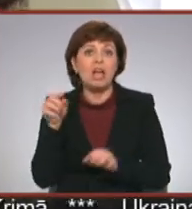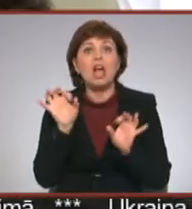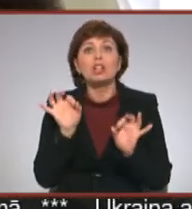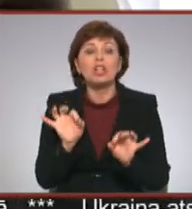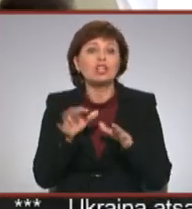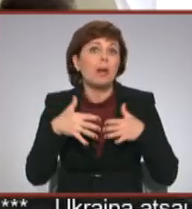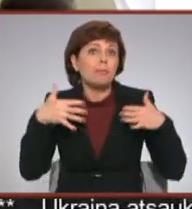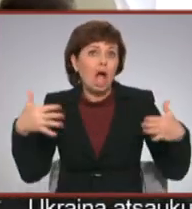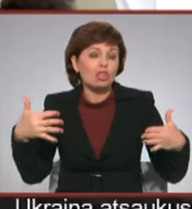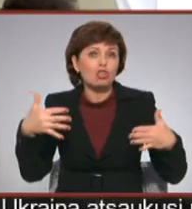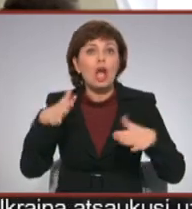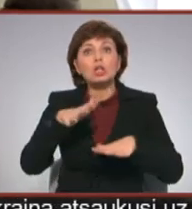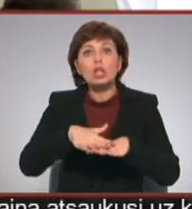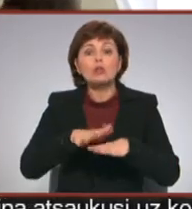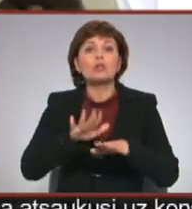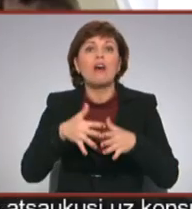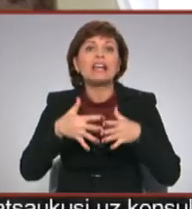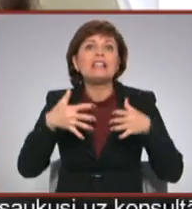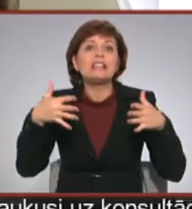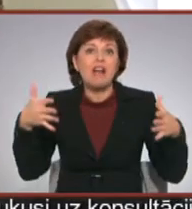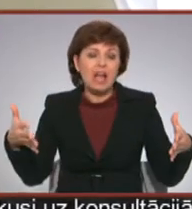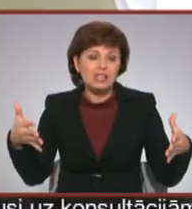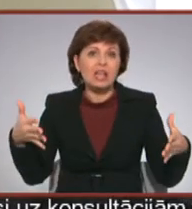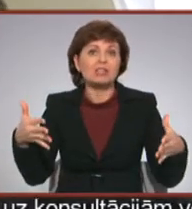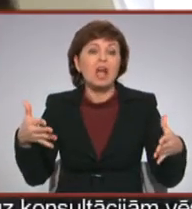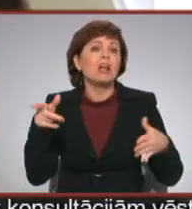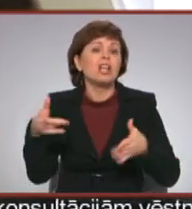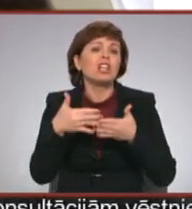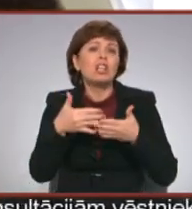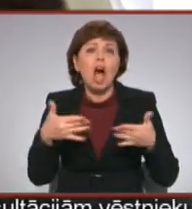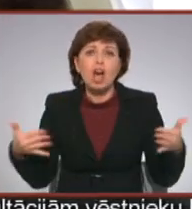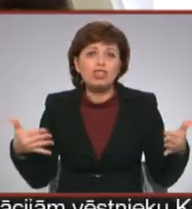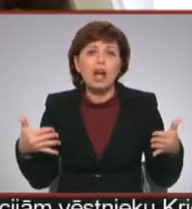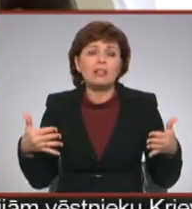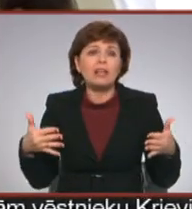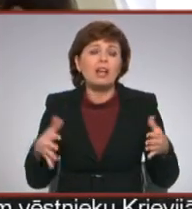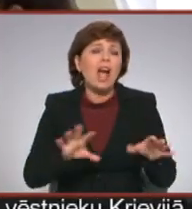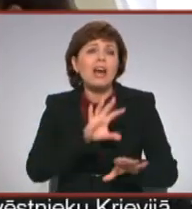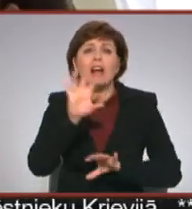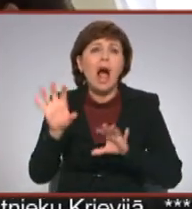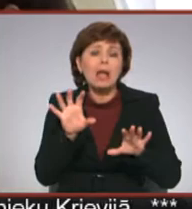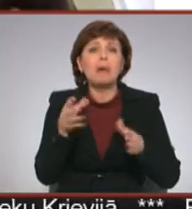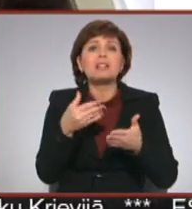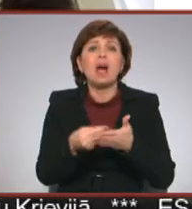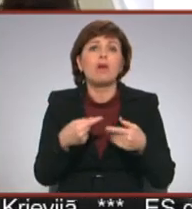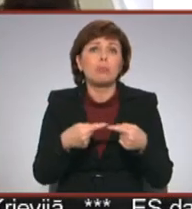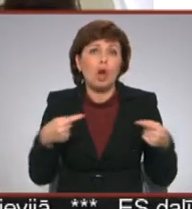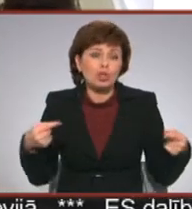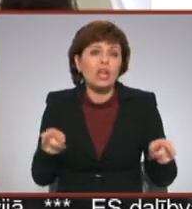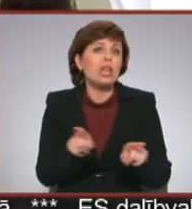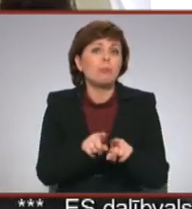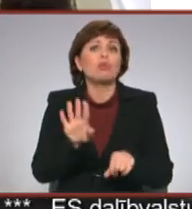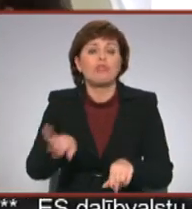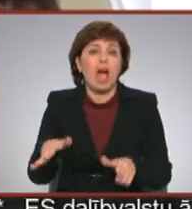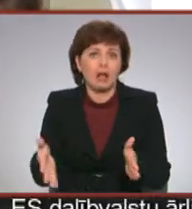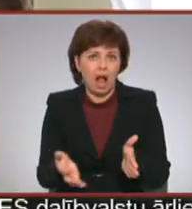liels plašs tirgus, kur var izvērsties. Jo viņi ir tik dažādi un tik raibi, ka tur savam produktam var jebkurš